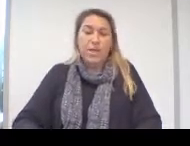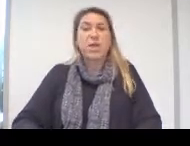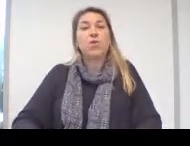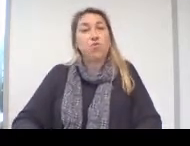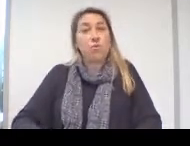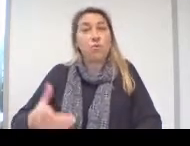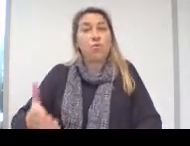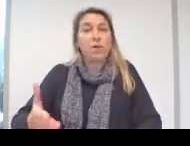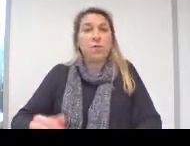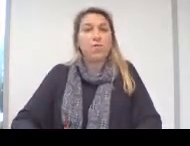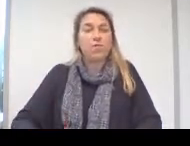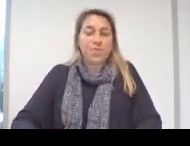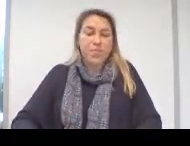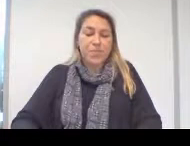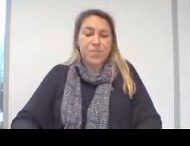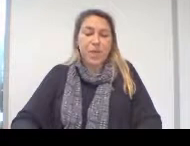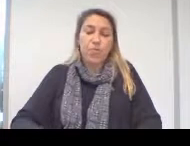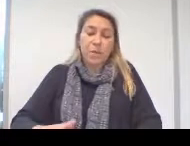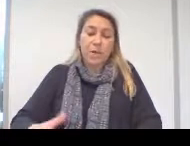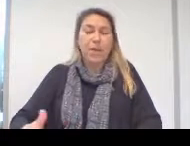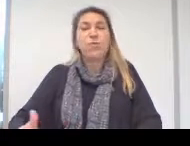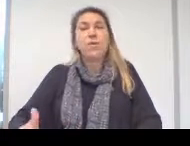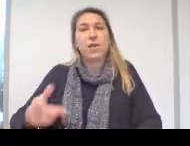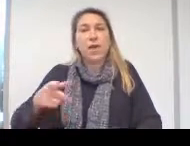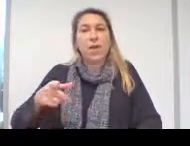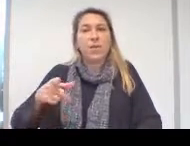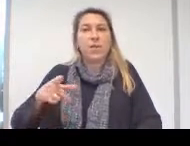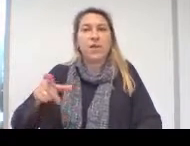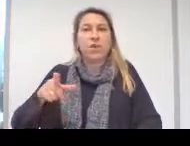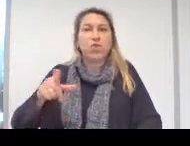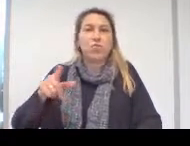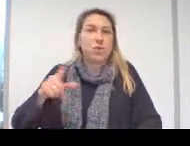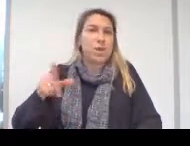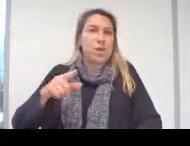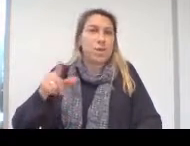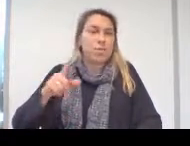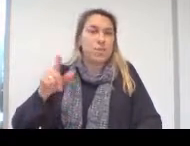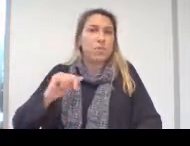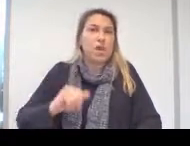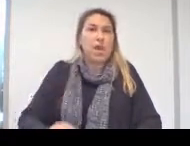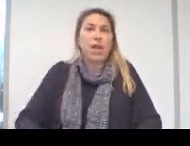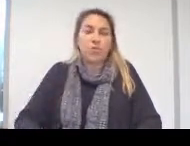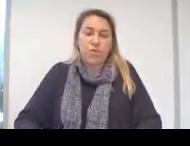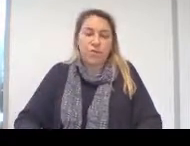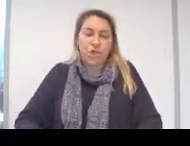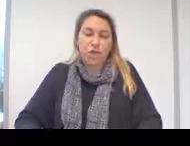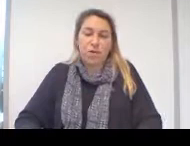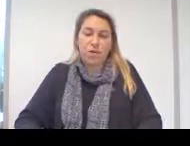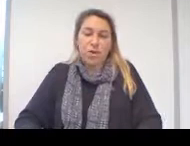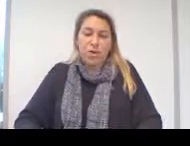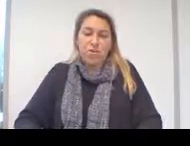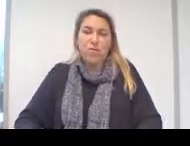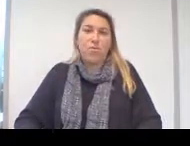également accéder aux documents de présentation. N'oubliez pas de renseigner la petite évaluation, si il me semble qu'elle a dû